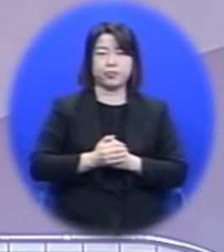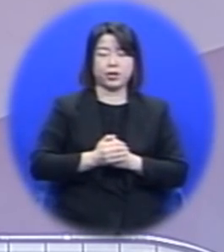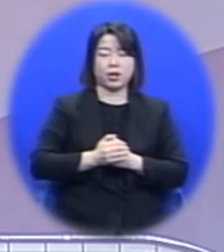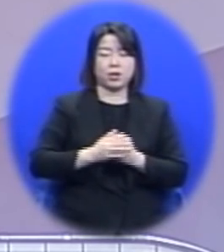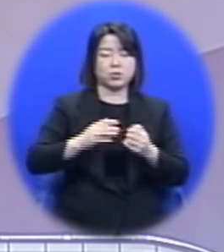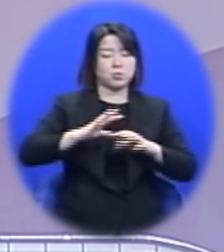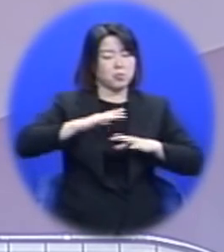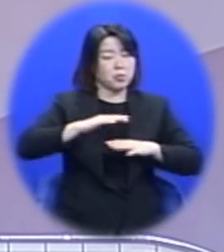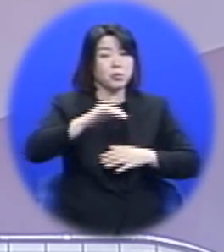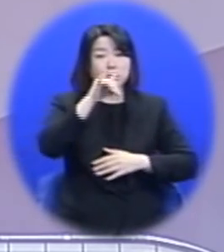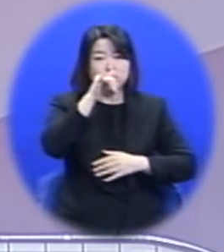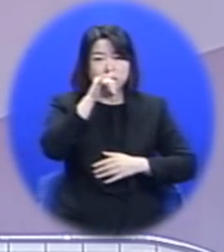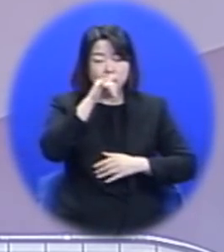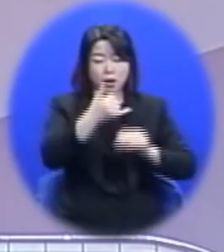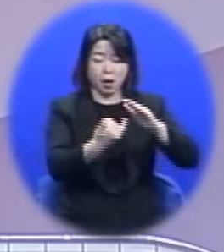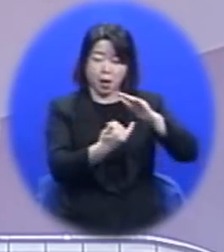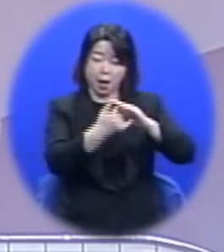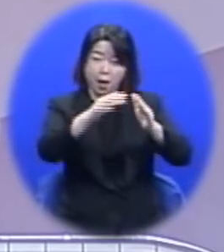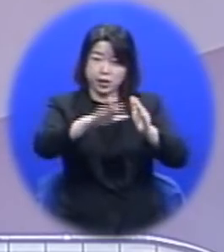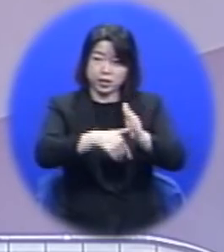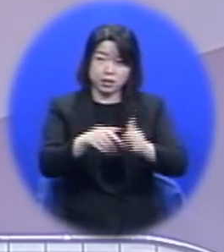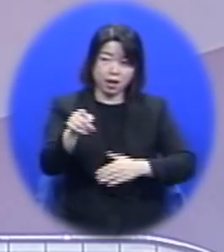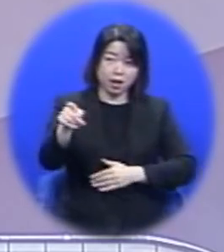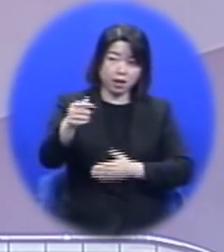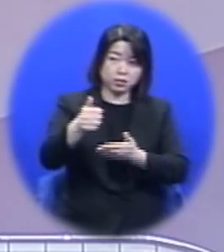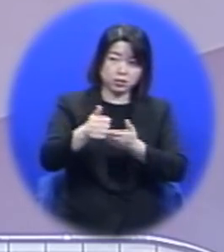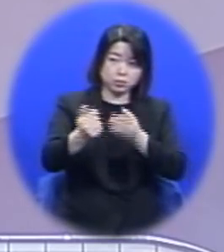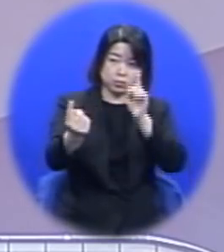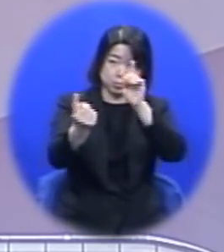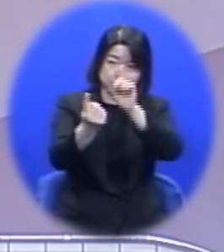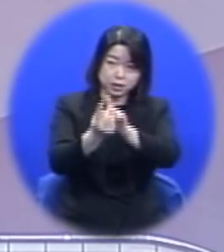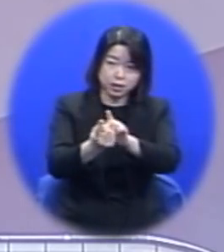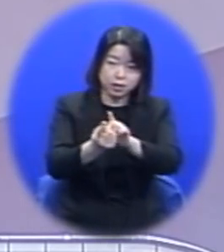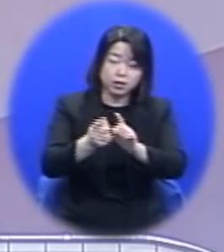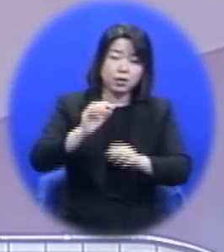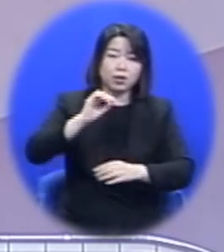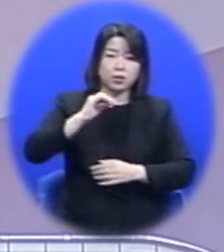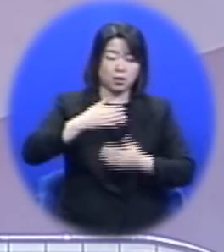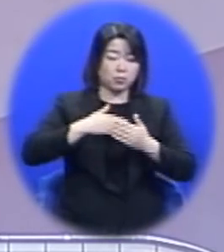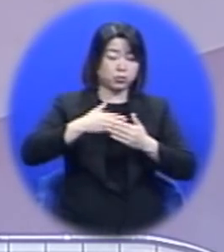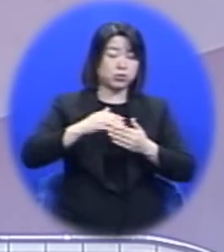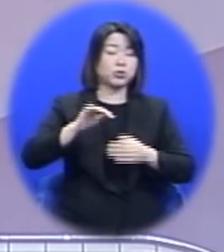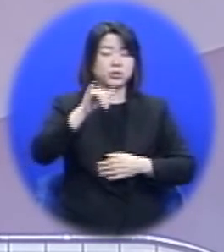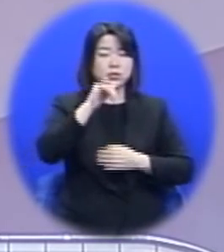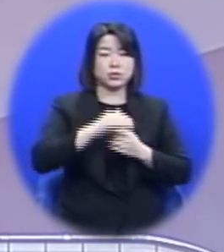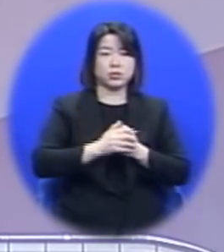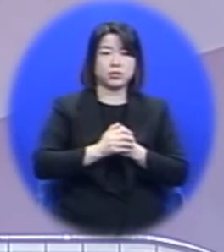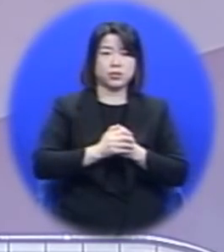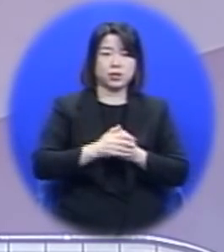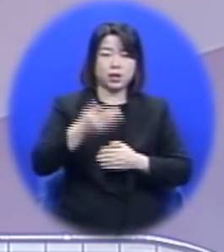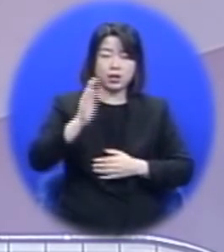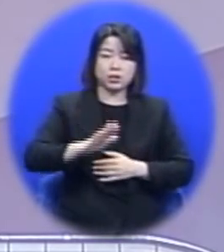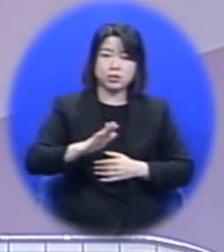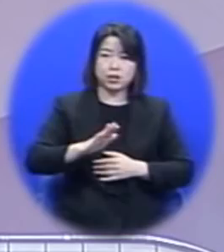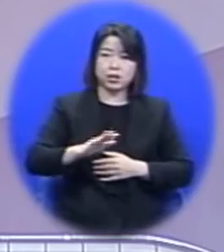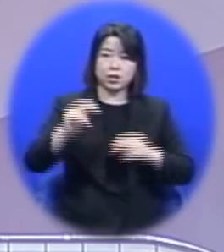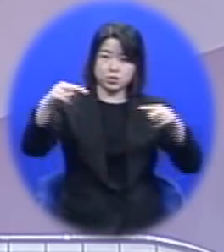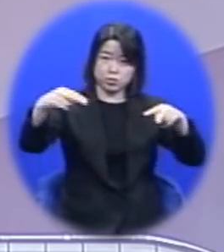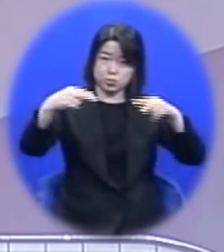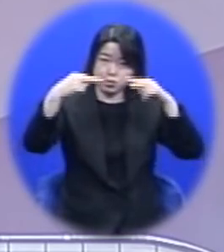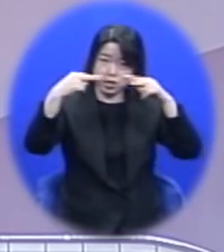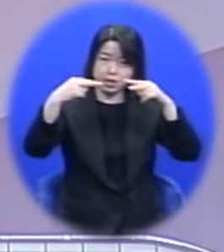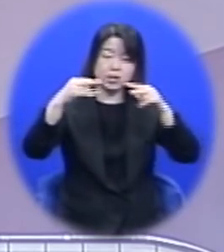두려움도 있었어요. 워낙 어릴 때 그분들을 뵙는 것은 두려웠기 때문에. 근데 막상 눈과 눈을